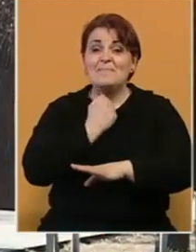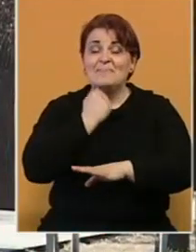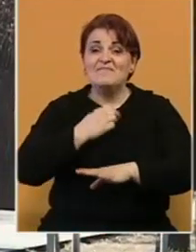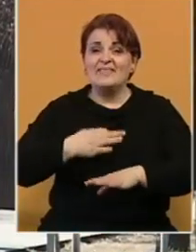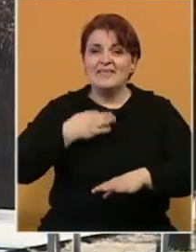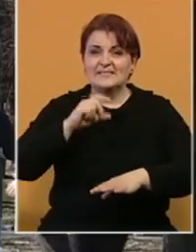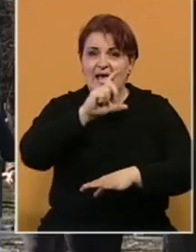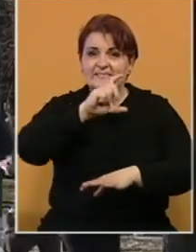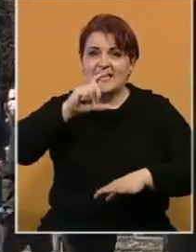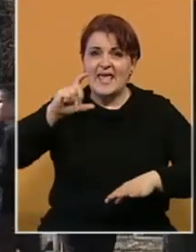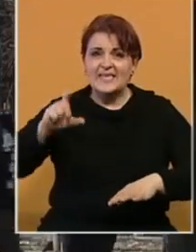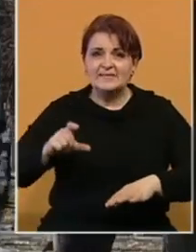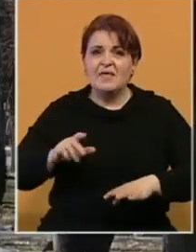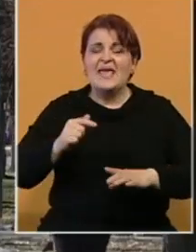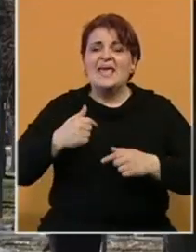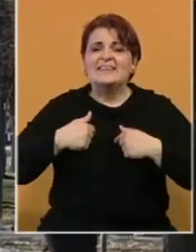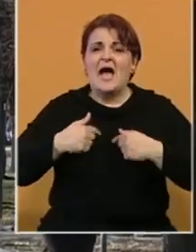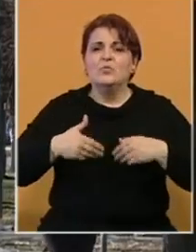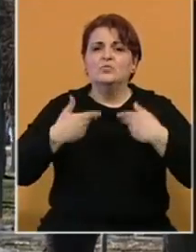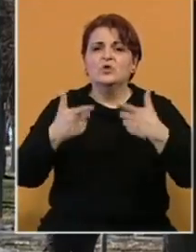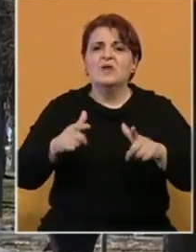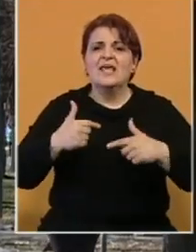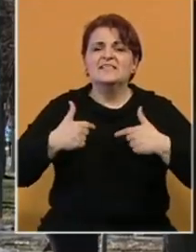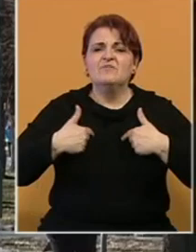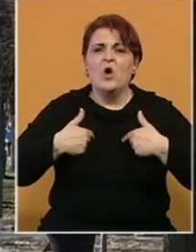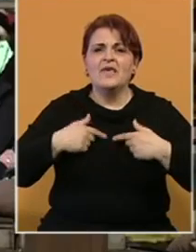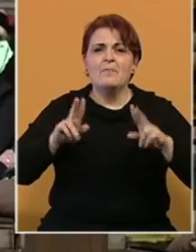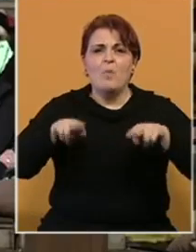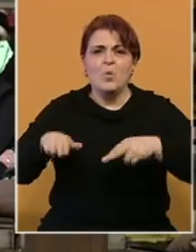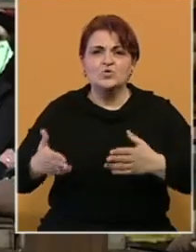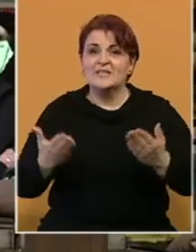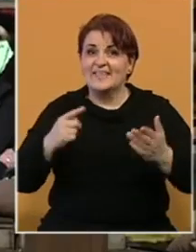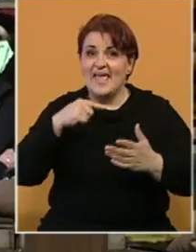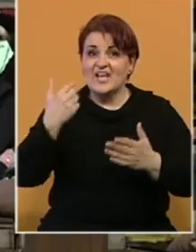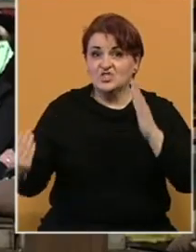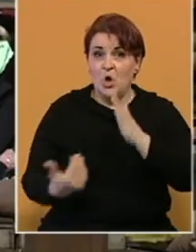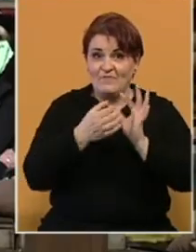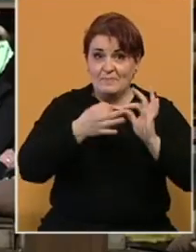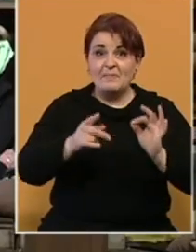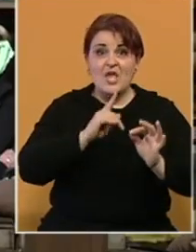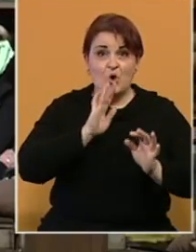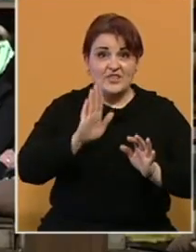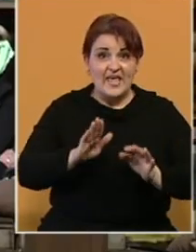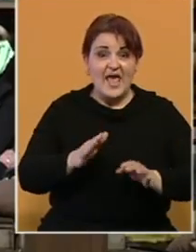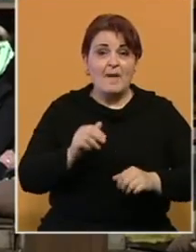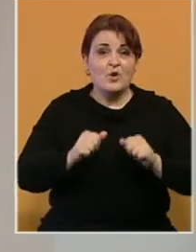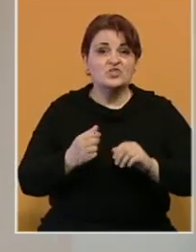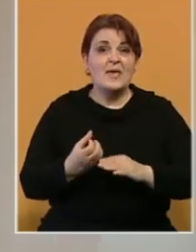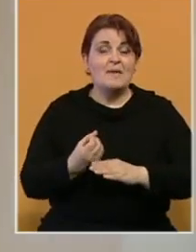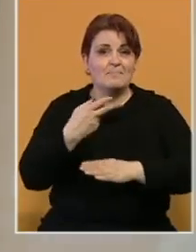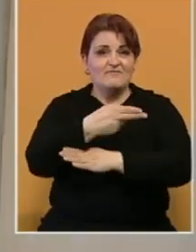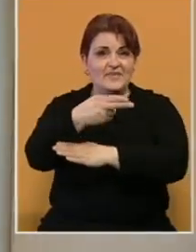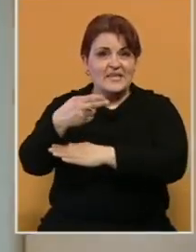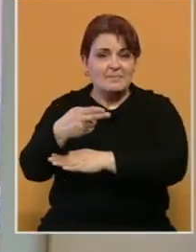privatne zdravstvene ustanove na raspolaganje stave svoje kapacitete. Kada je riječ o novim mjerama koje se tiču ponašanja